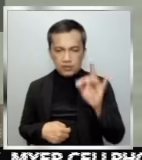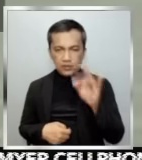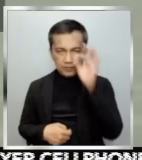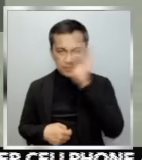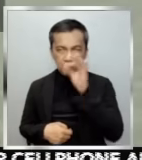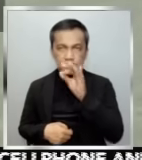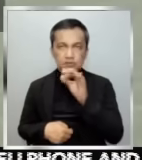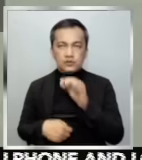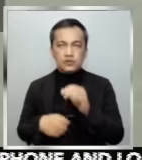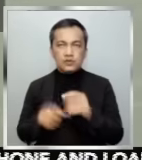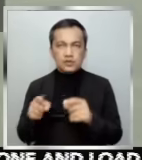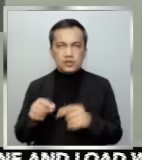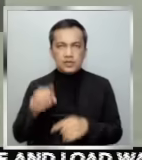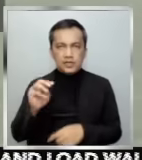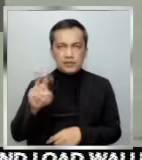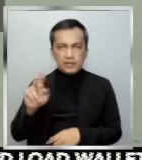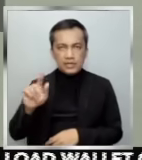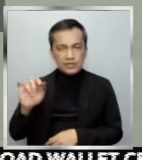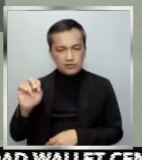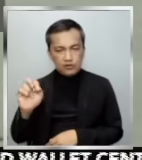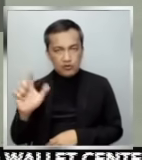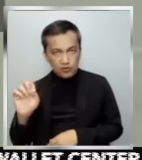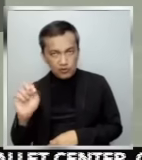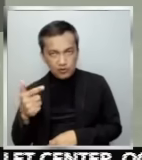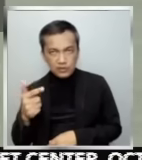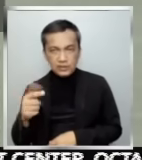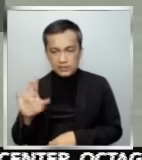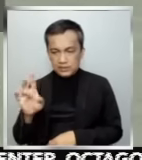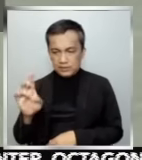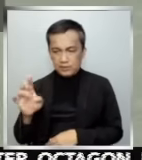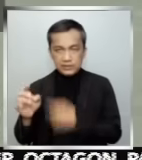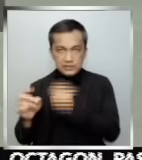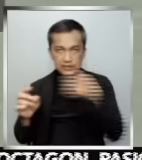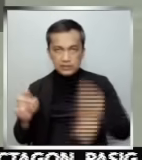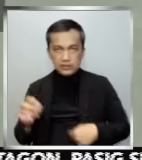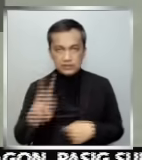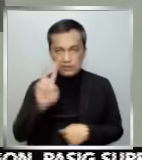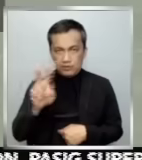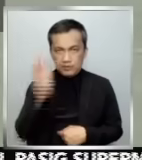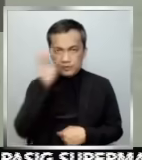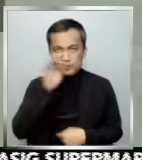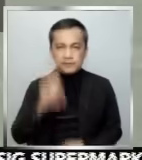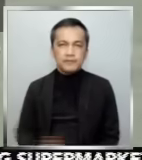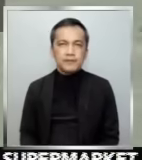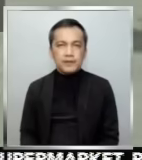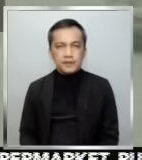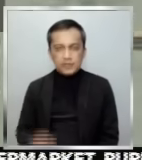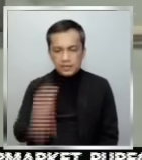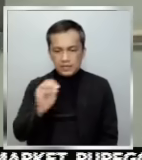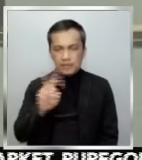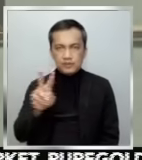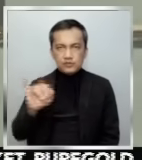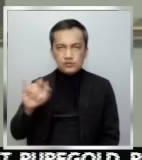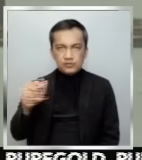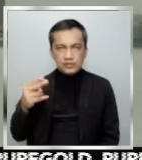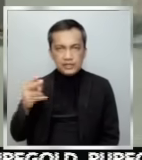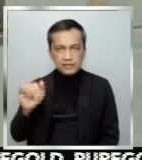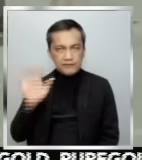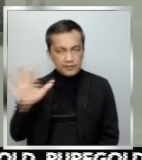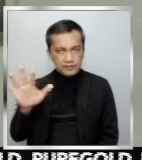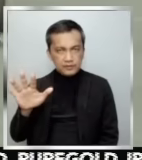mv langang long na may la na Chinese nationals at dalawang Filipino crew at mv June High 5 na may